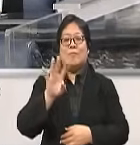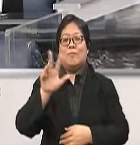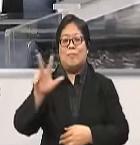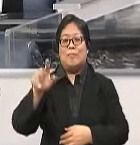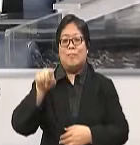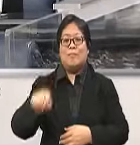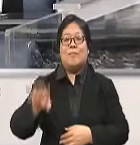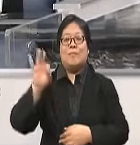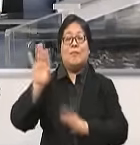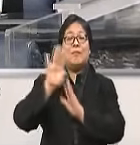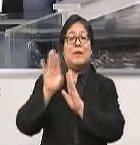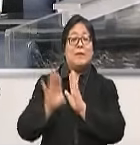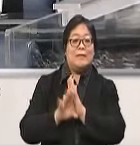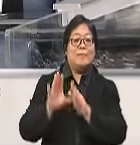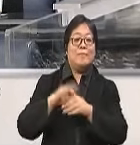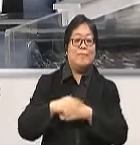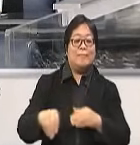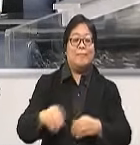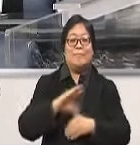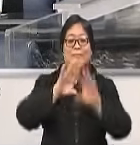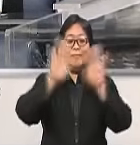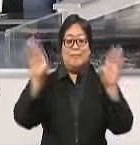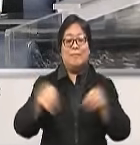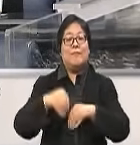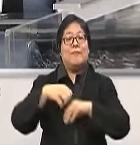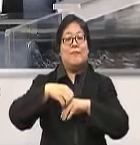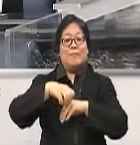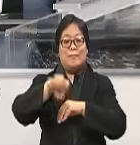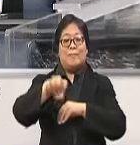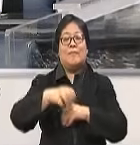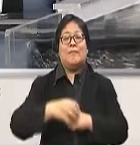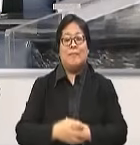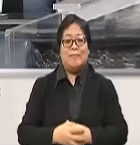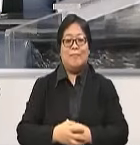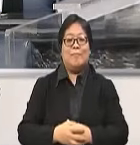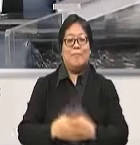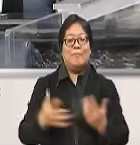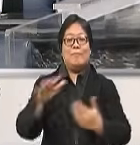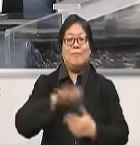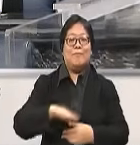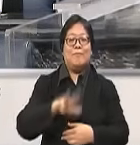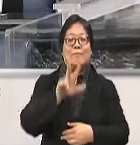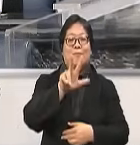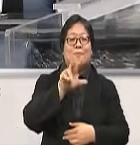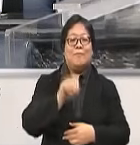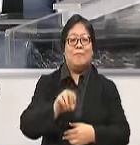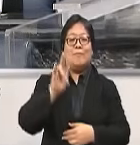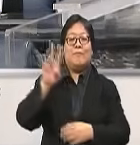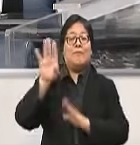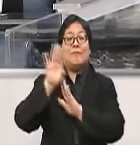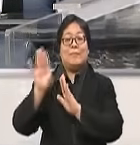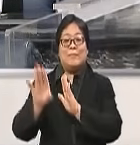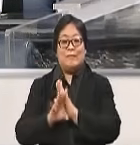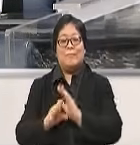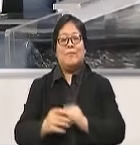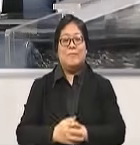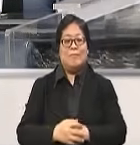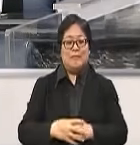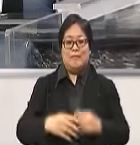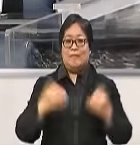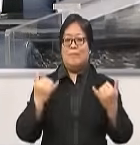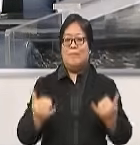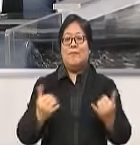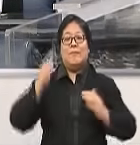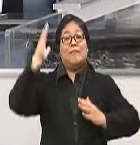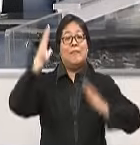tiga poin edillion er dan total exsport mm market is about to heaven dilihat pada ketika